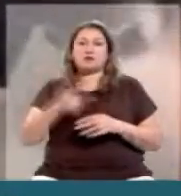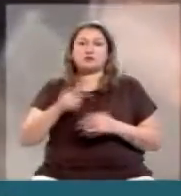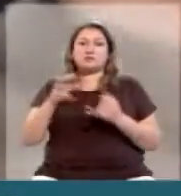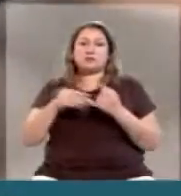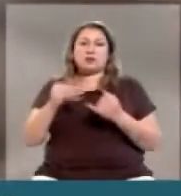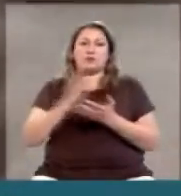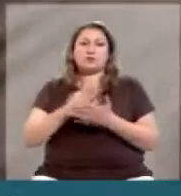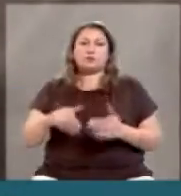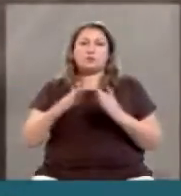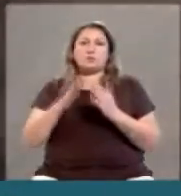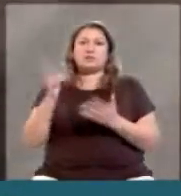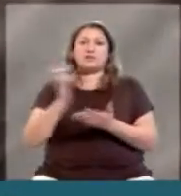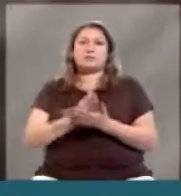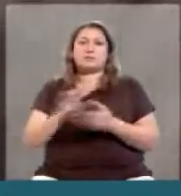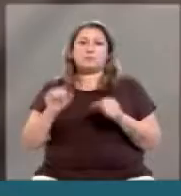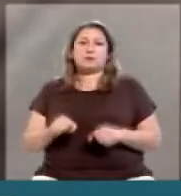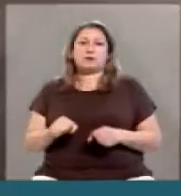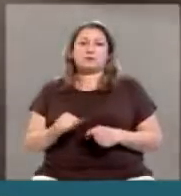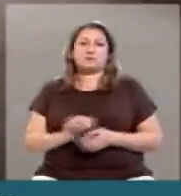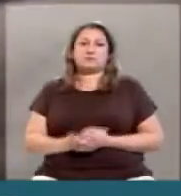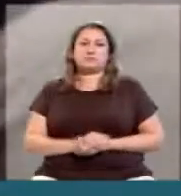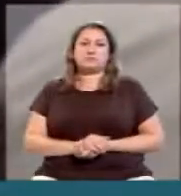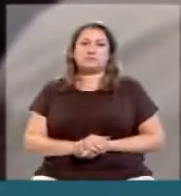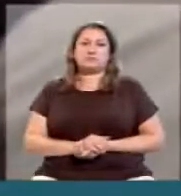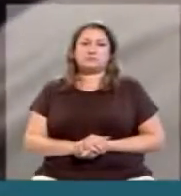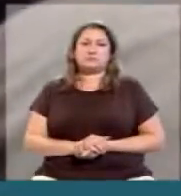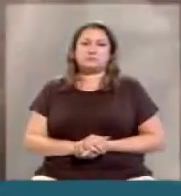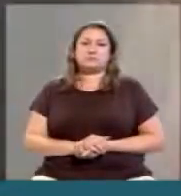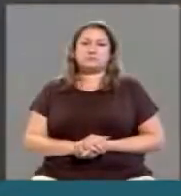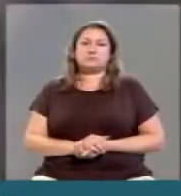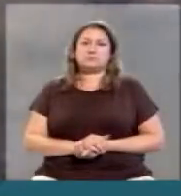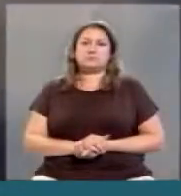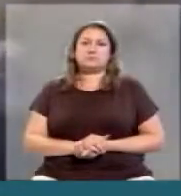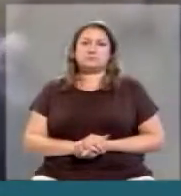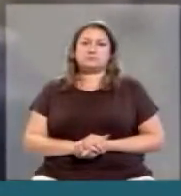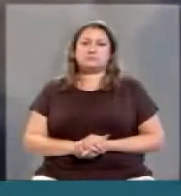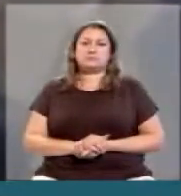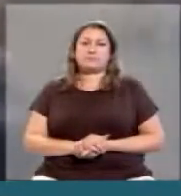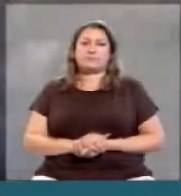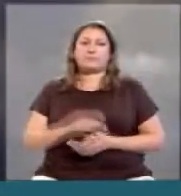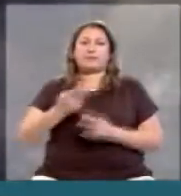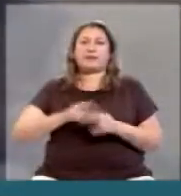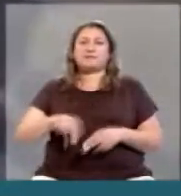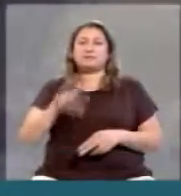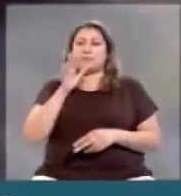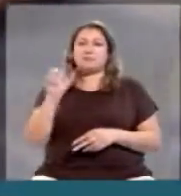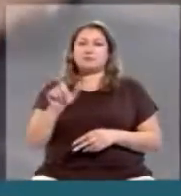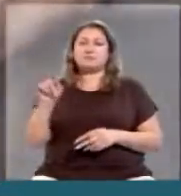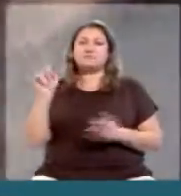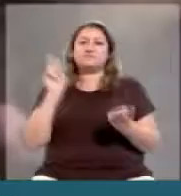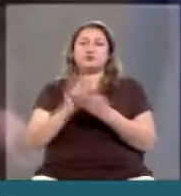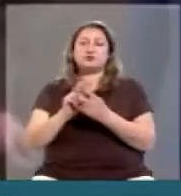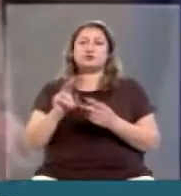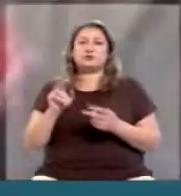Через поддельные документы дома. Но судья даже разбираться не стал. Бұл Еленаның ұлы Русланның президентпен кездескен